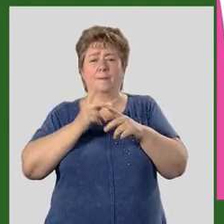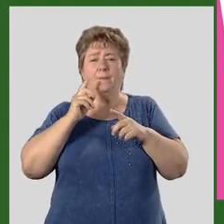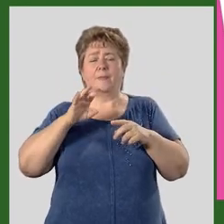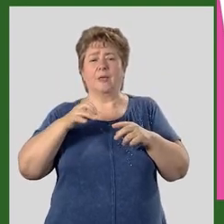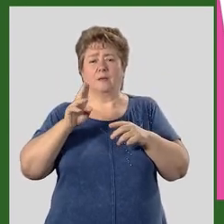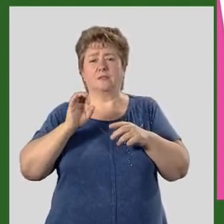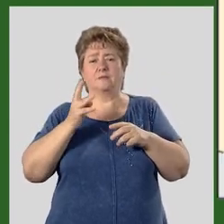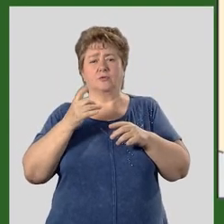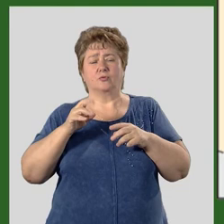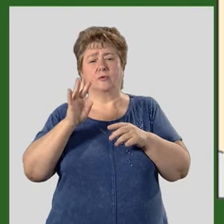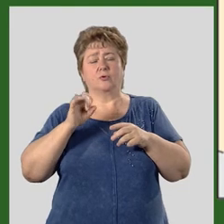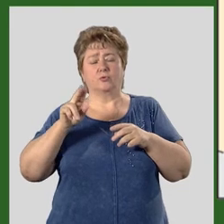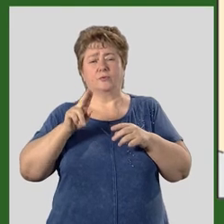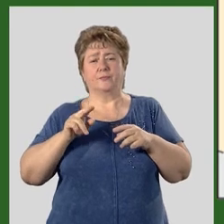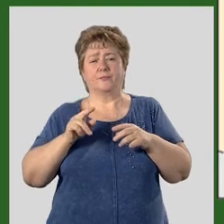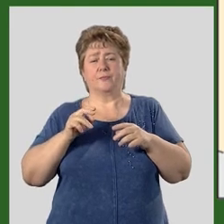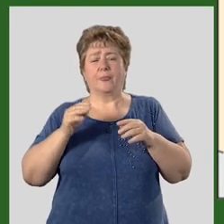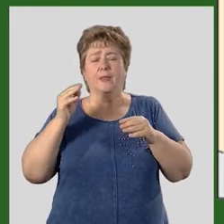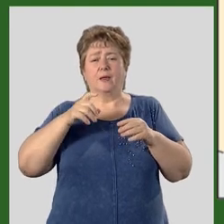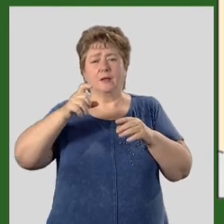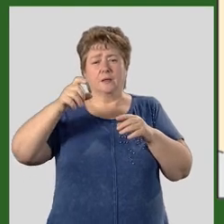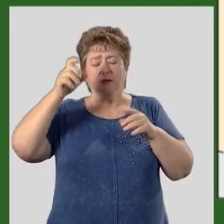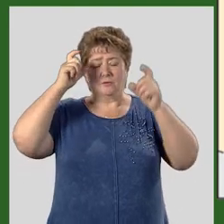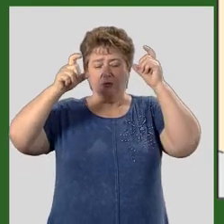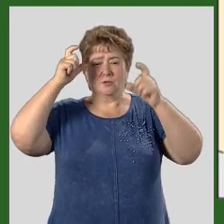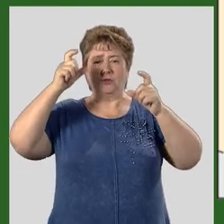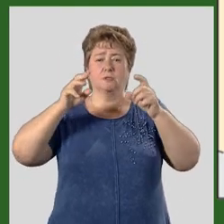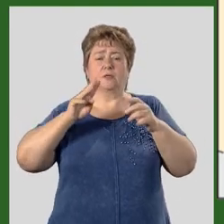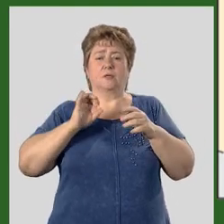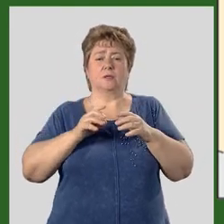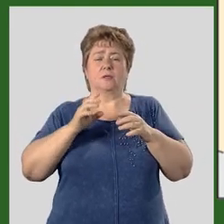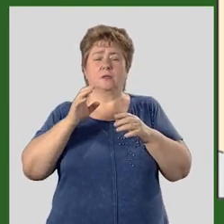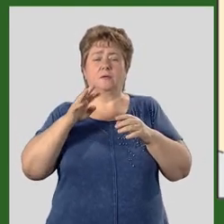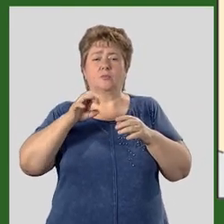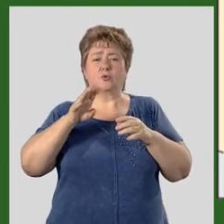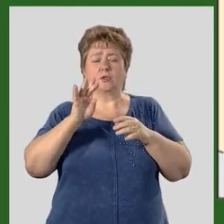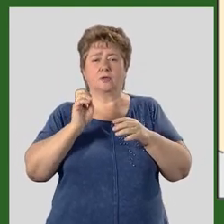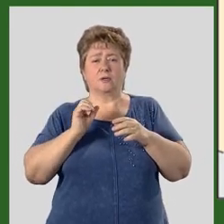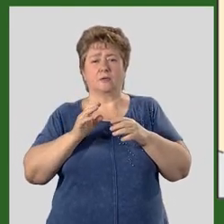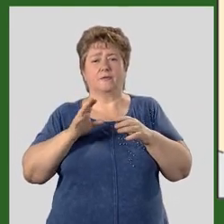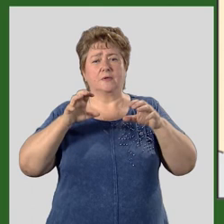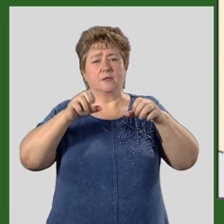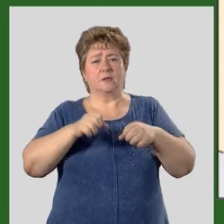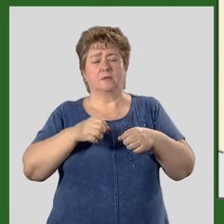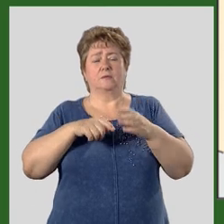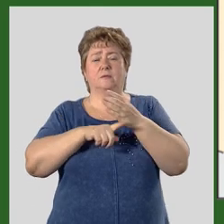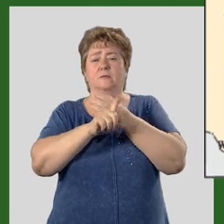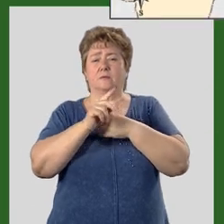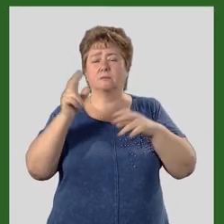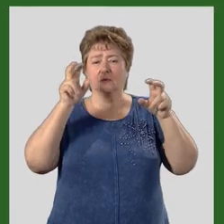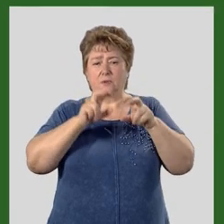медно-свинцовых руд. Со студенческих лет Иван Васильевич Мушкетов занялся